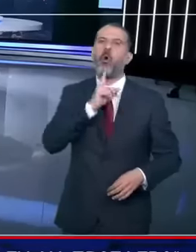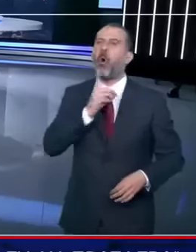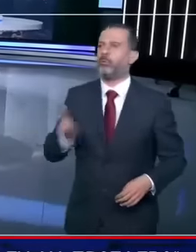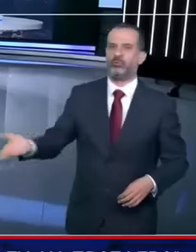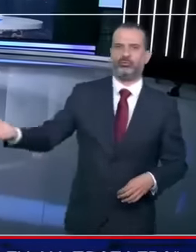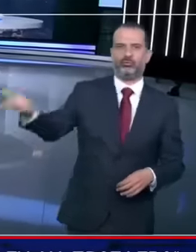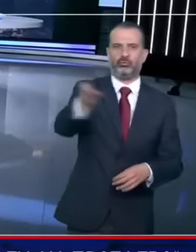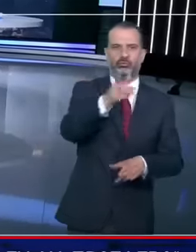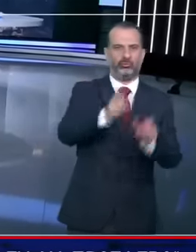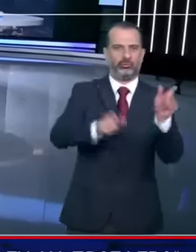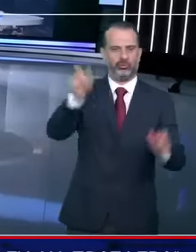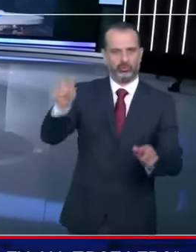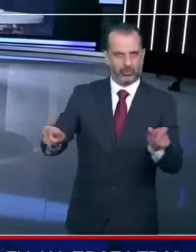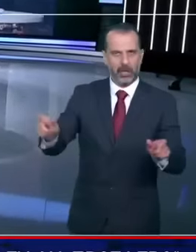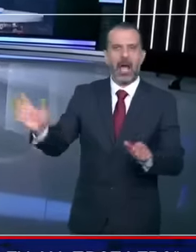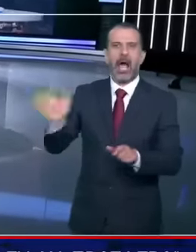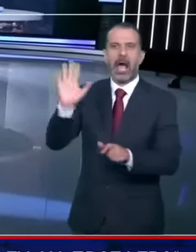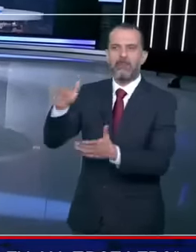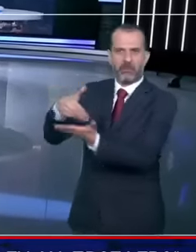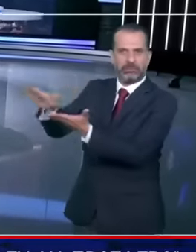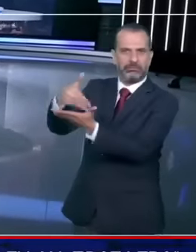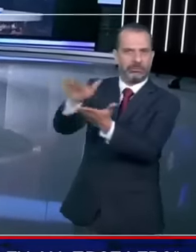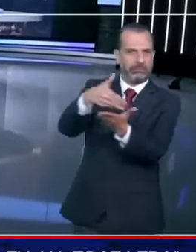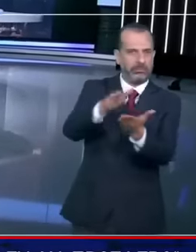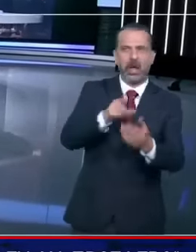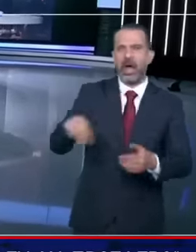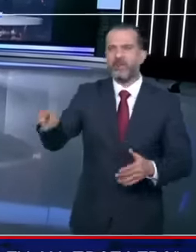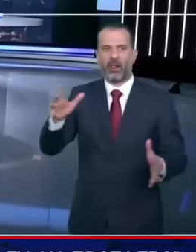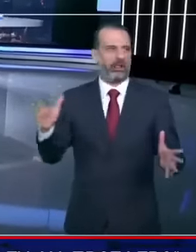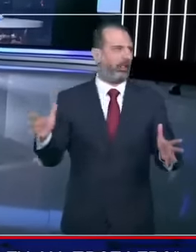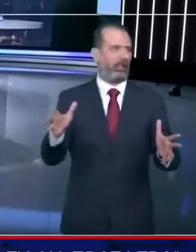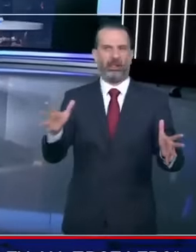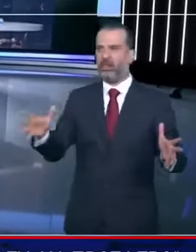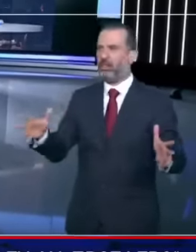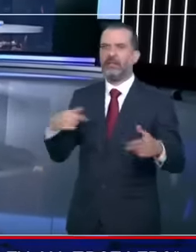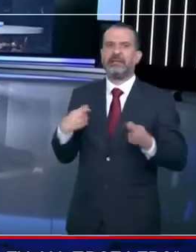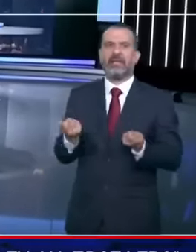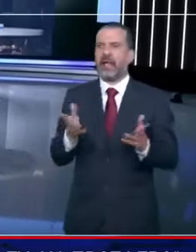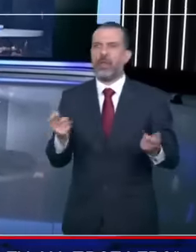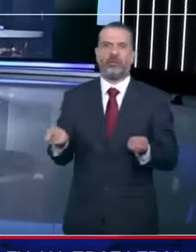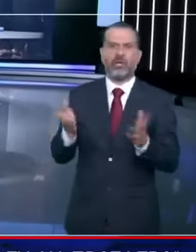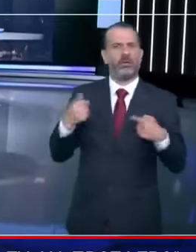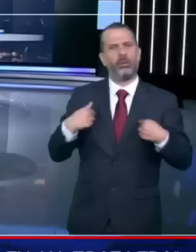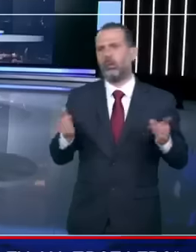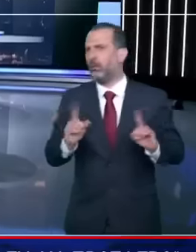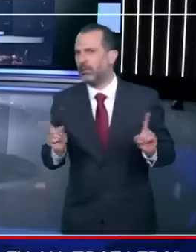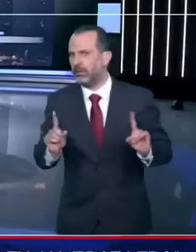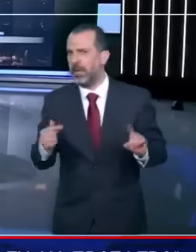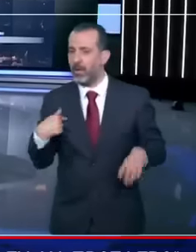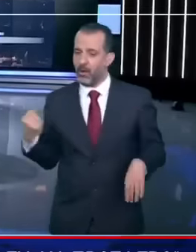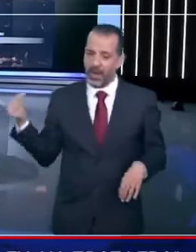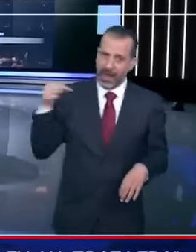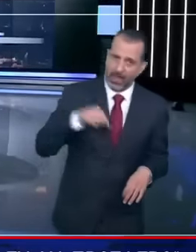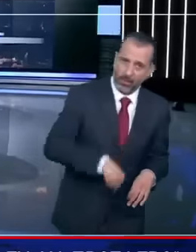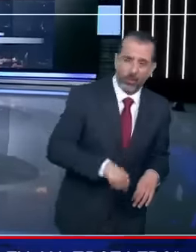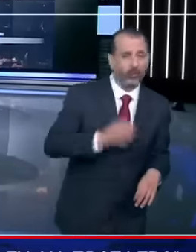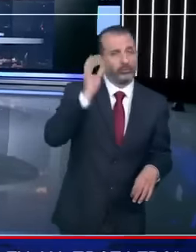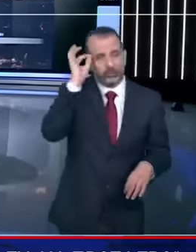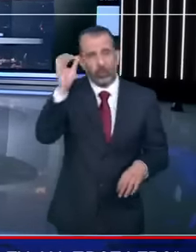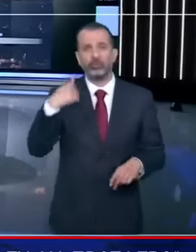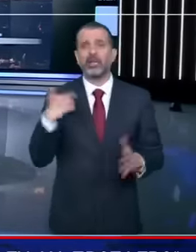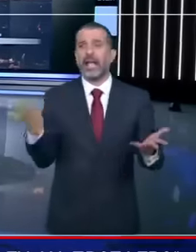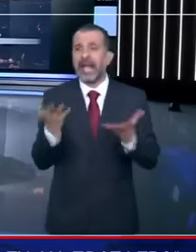που, εάν τους βγάλεις από αυτόν τον στίβο, δεν θα ξέρουν τι να κάνουν τη ζωή τους. Είμαι εδώ να είμαι χρήσιμος,